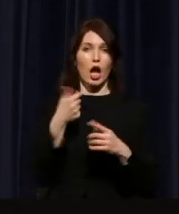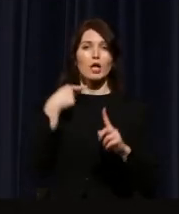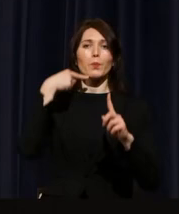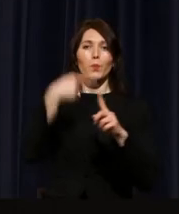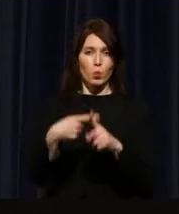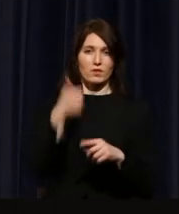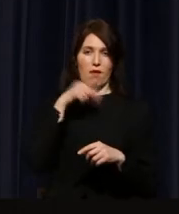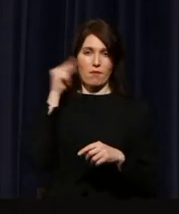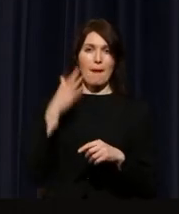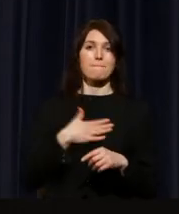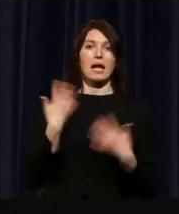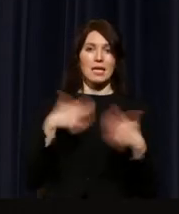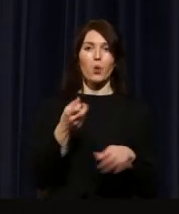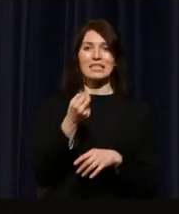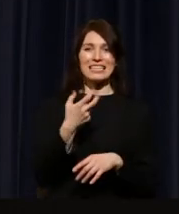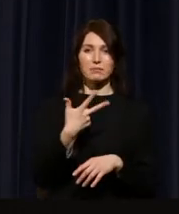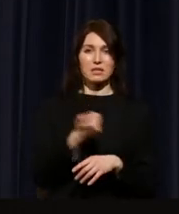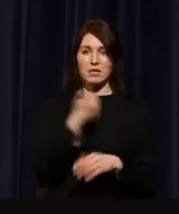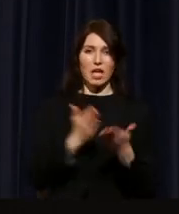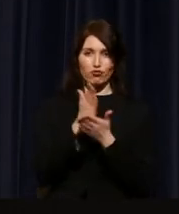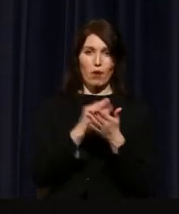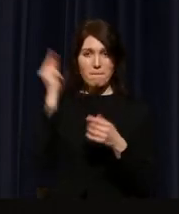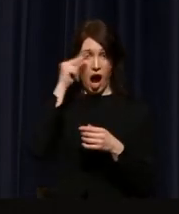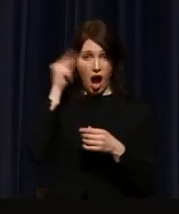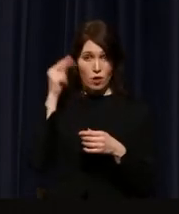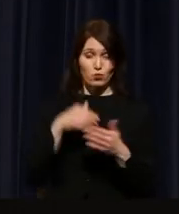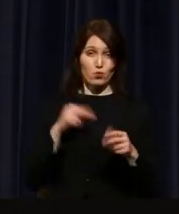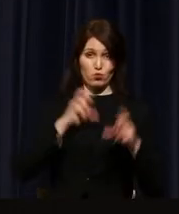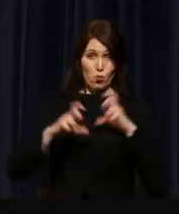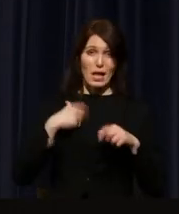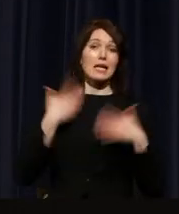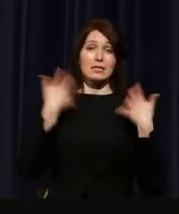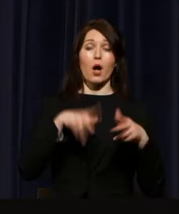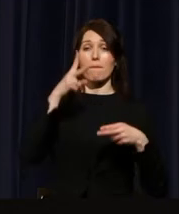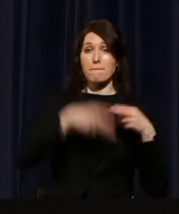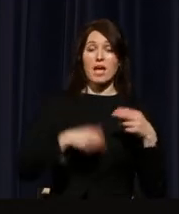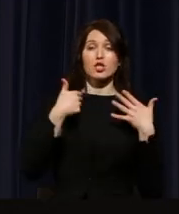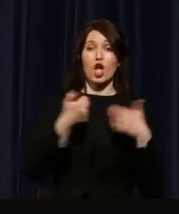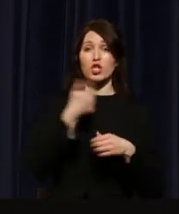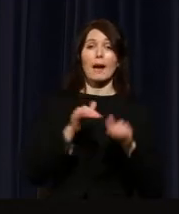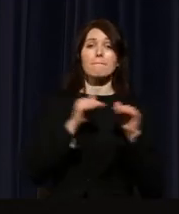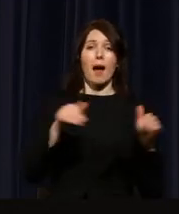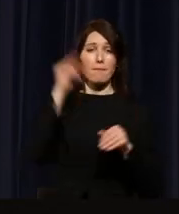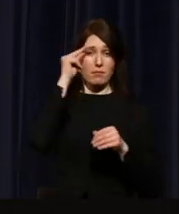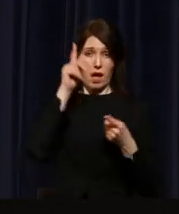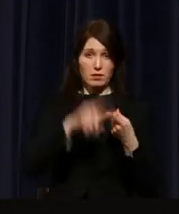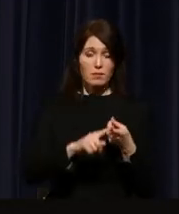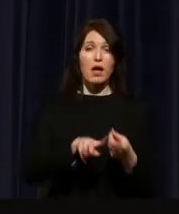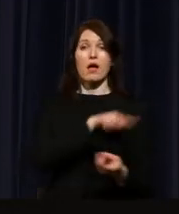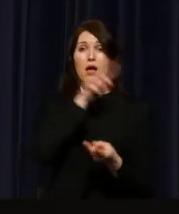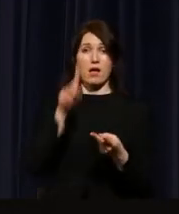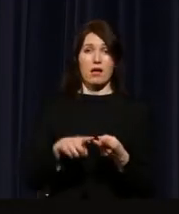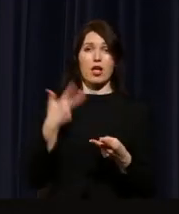man šogad ir 13. Gads, ko es turpinu studijas, tad es esmu paveidzis 6 gadus pamatstudijās, tad es esmu paveidzis